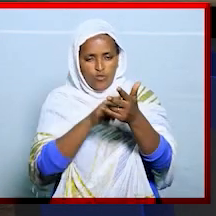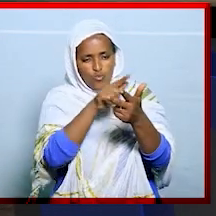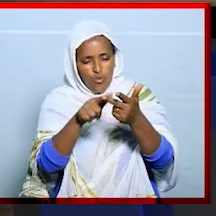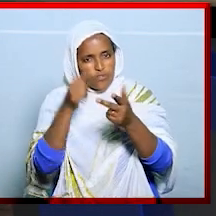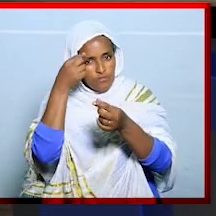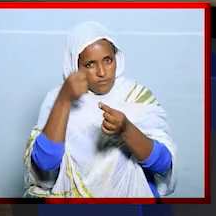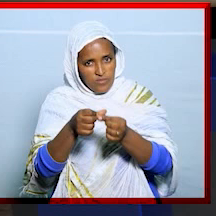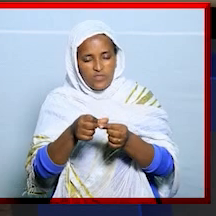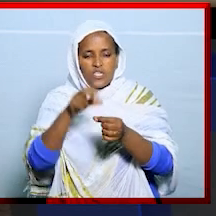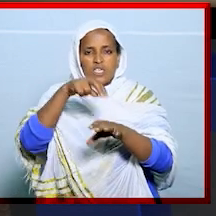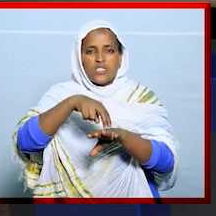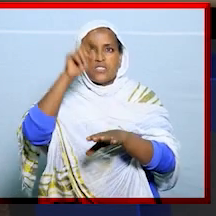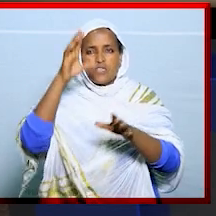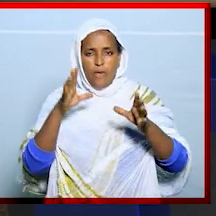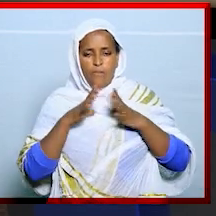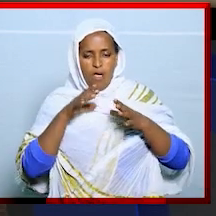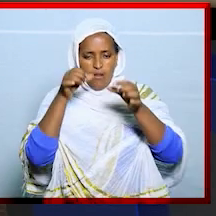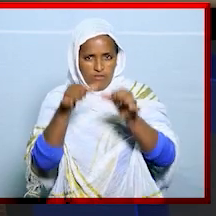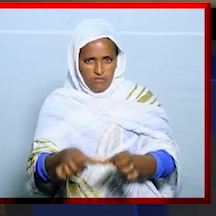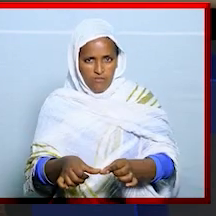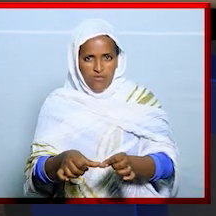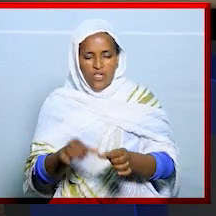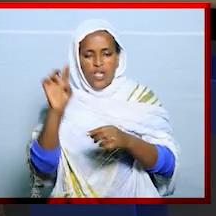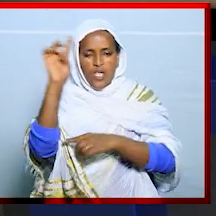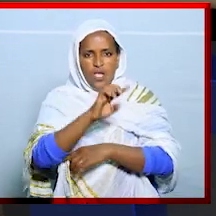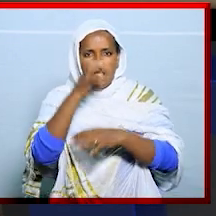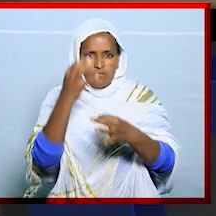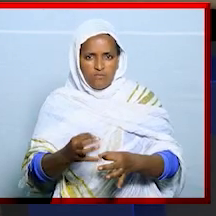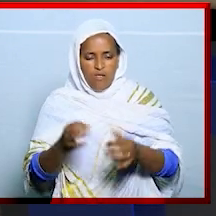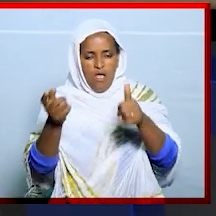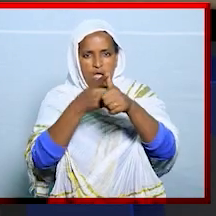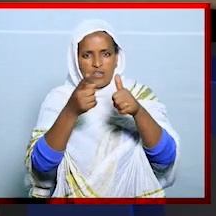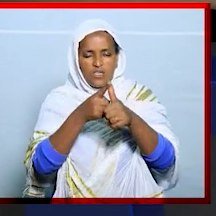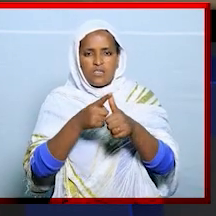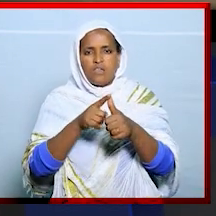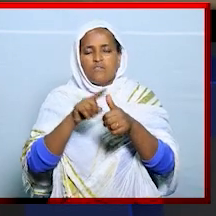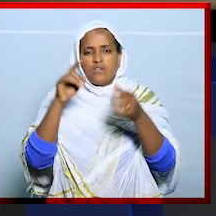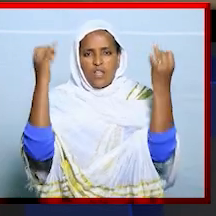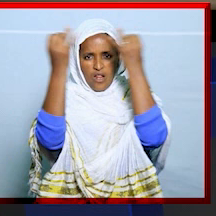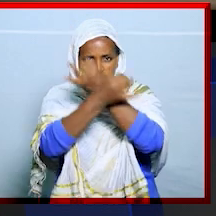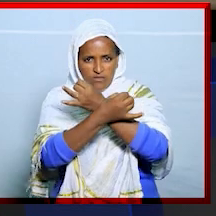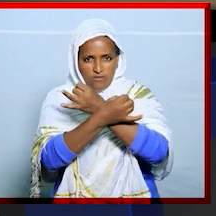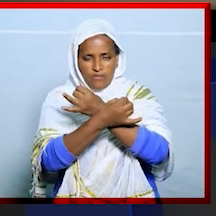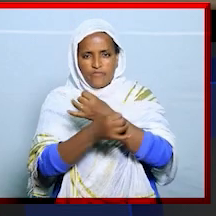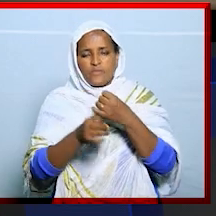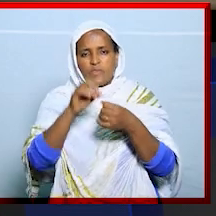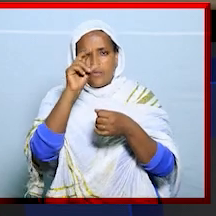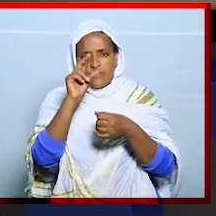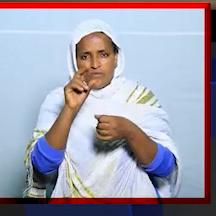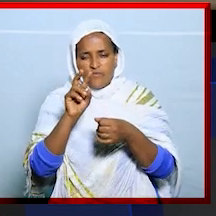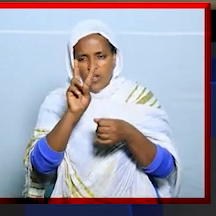ነገሮች ታሳቢ ሆነው ነው ትንሣኤ በዓል የሚውልበት ቀን የሚወሰነው። አንደኛ ሪና መዓልቶ ሌሊት ወይም